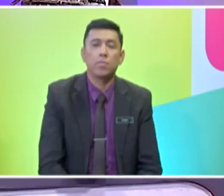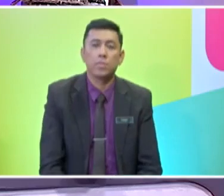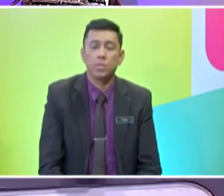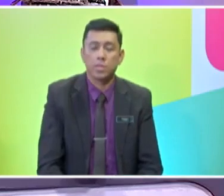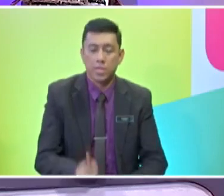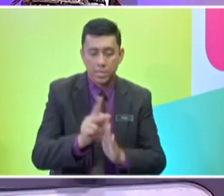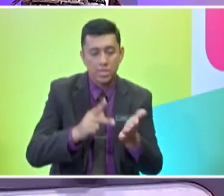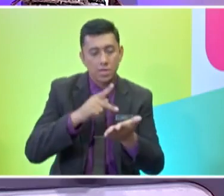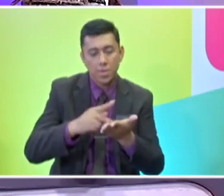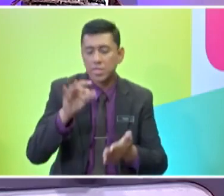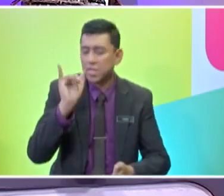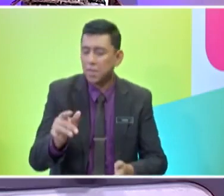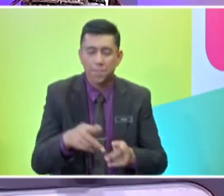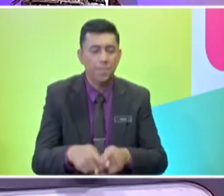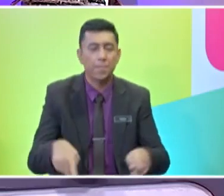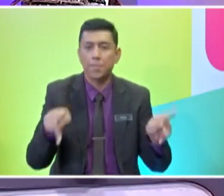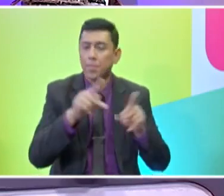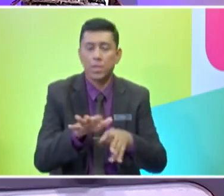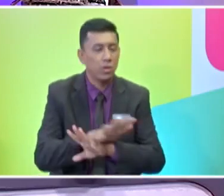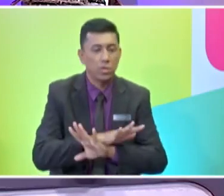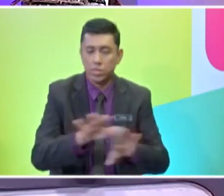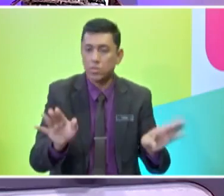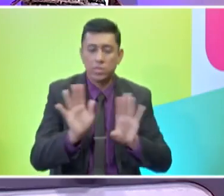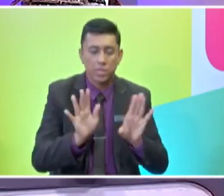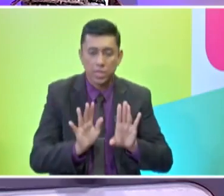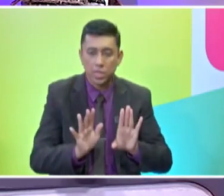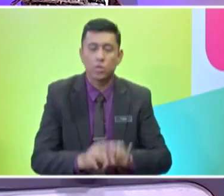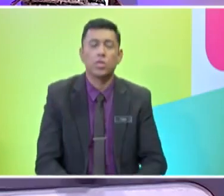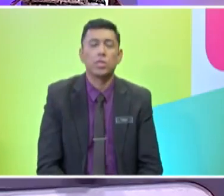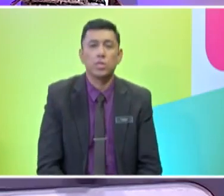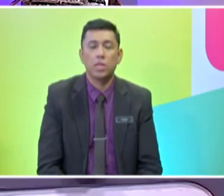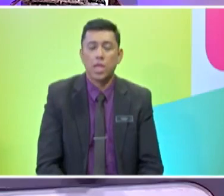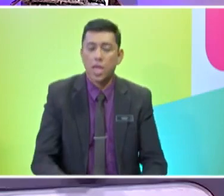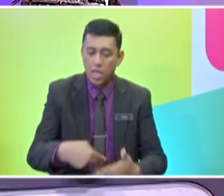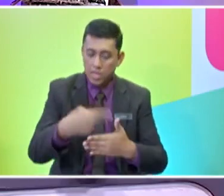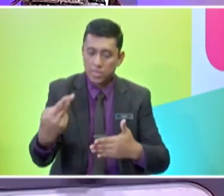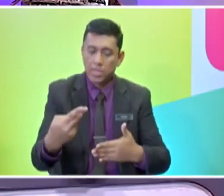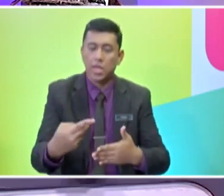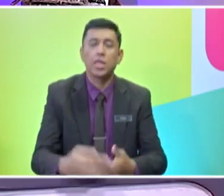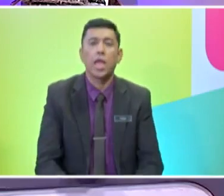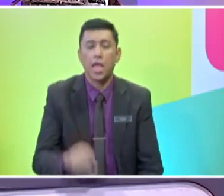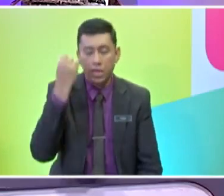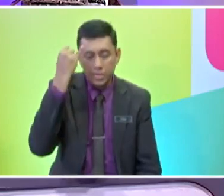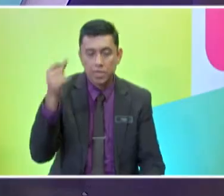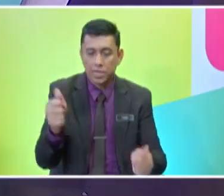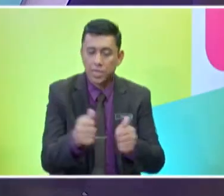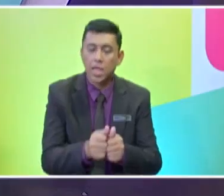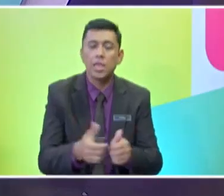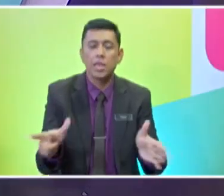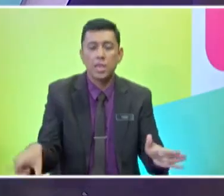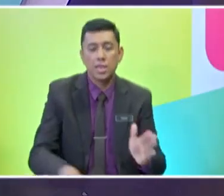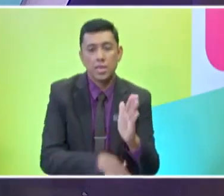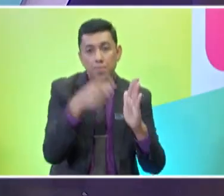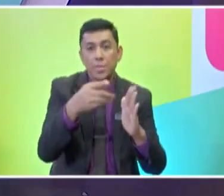ke kemasan dan yang paling penting sekali Jangan takut untuk kita menghasilkan sesuatu idea lebih menarik kreativity ya tambahkan